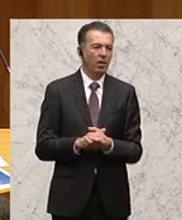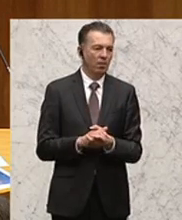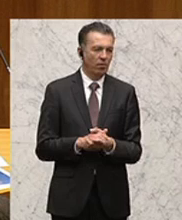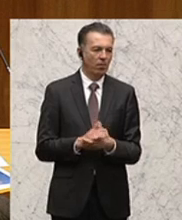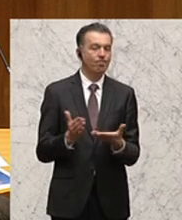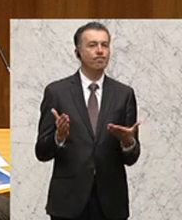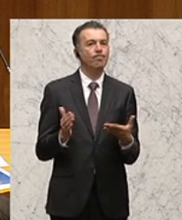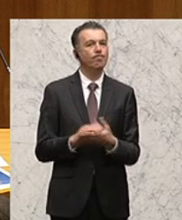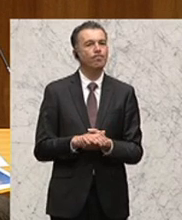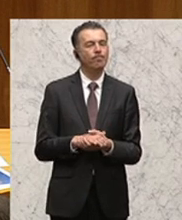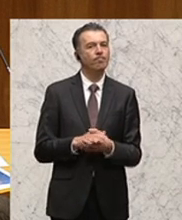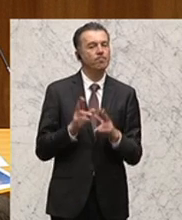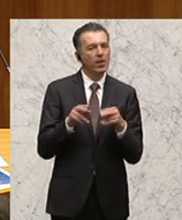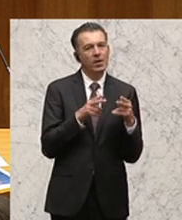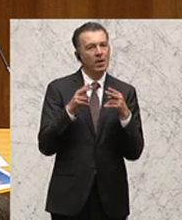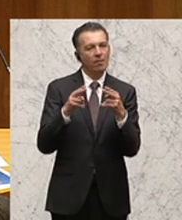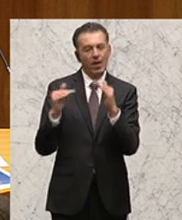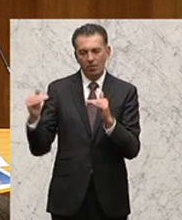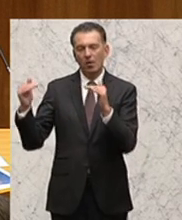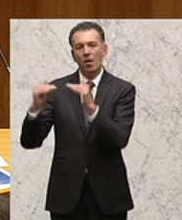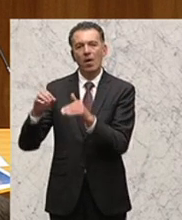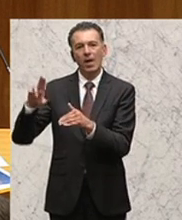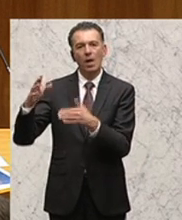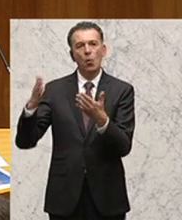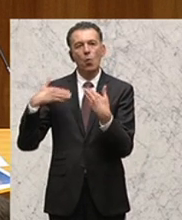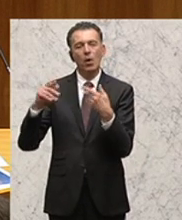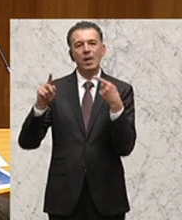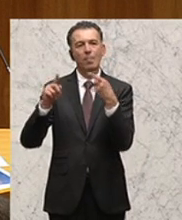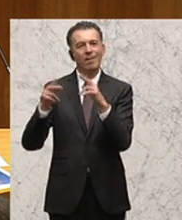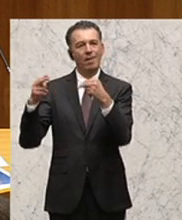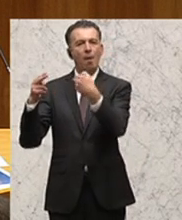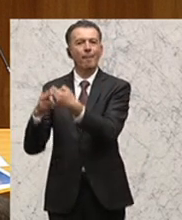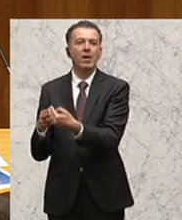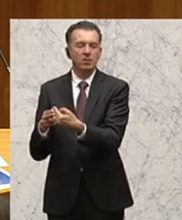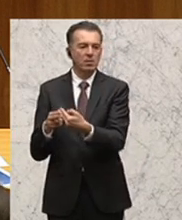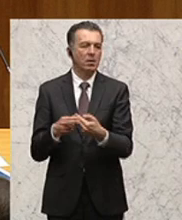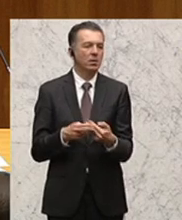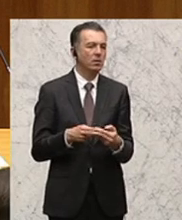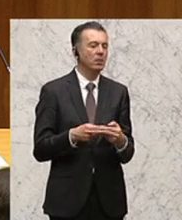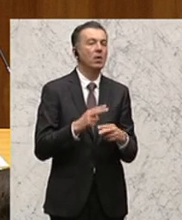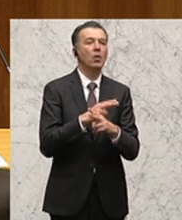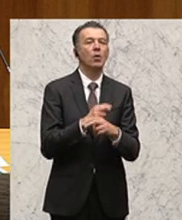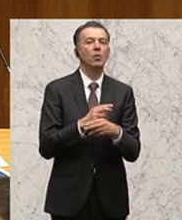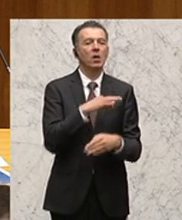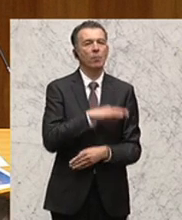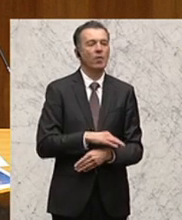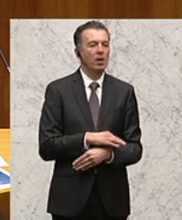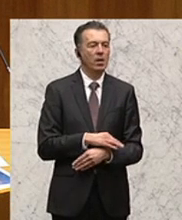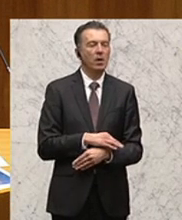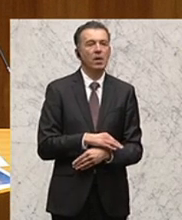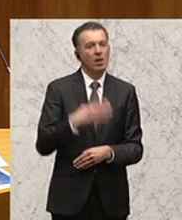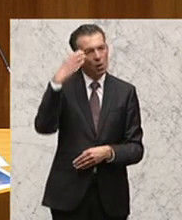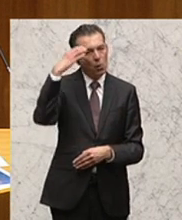linearen Emissionsreduktionspfad in Einklang mit den EU-Klimazielen bis 2030 anzupassen, im Einklang mit den österreichischen Verpflichtungen aus